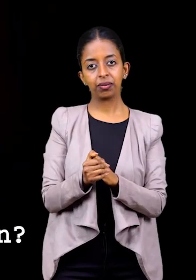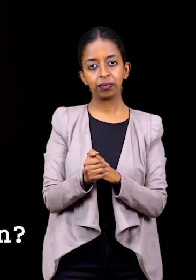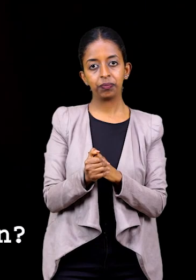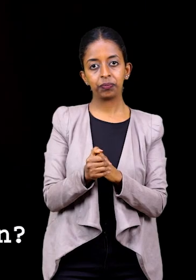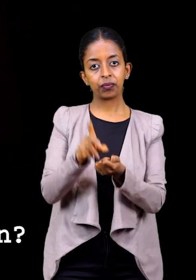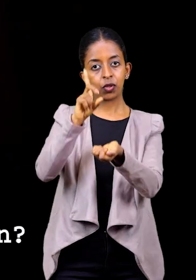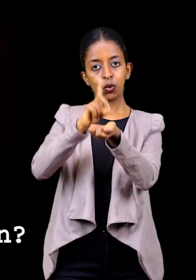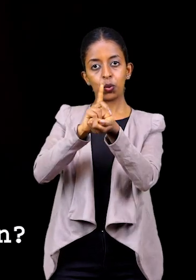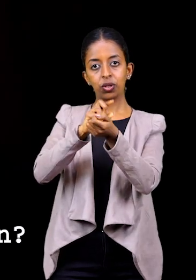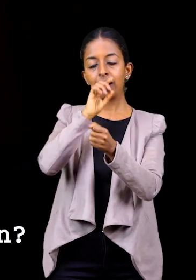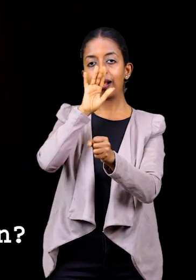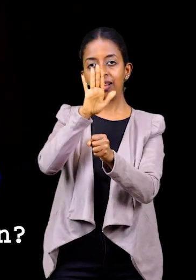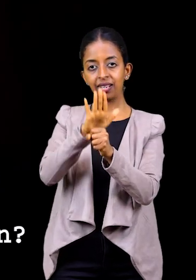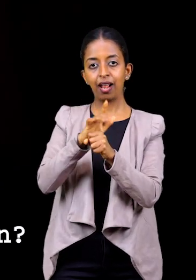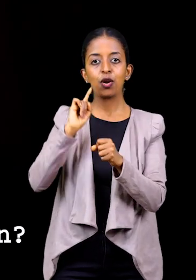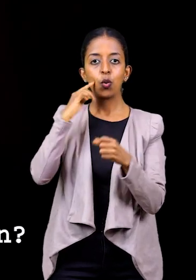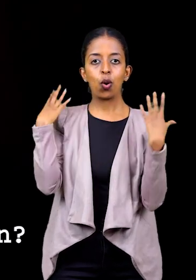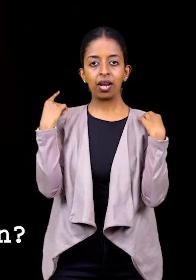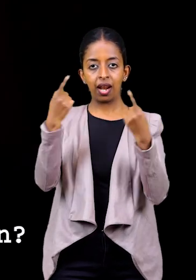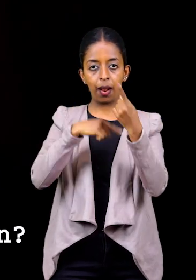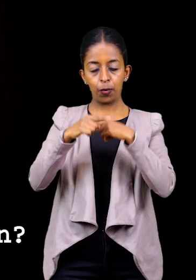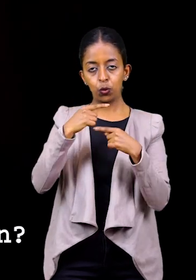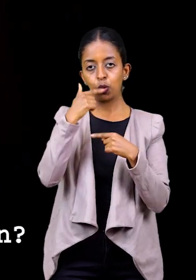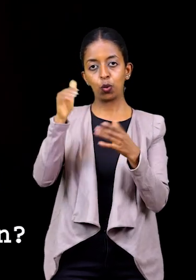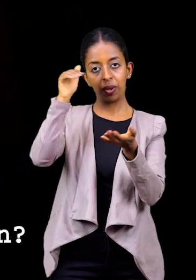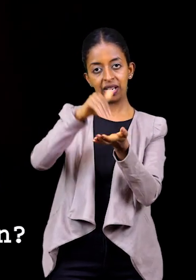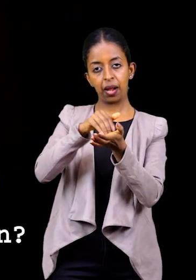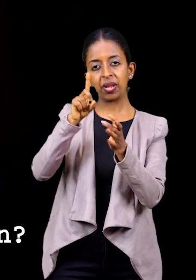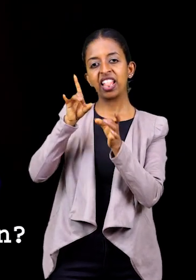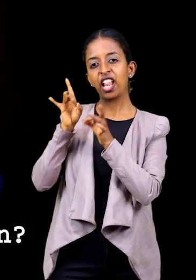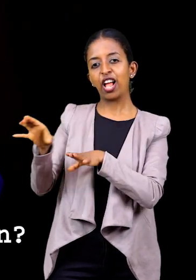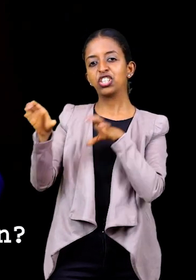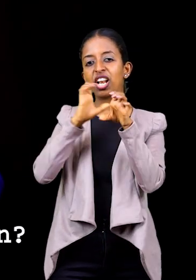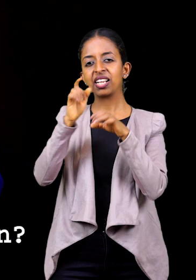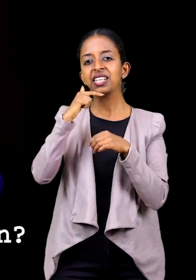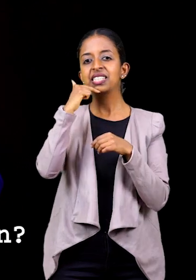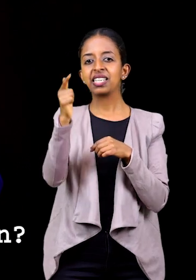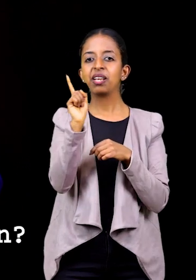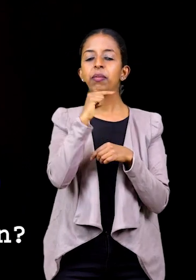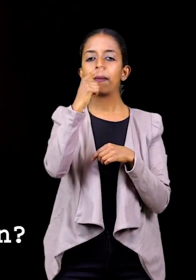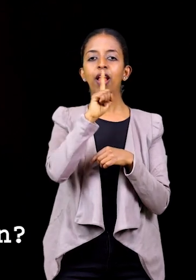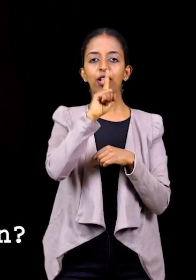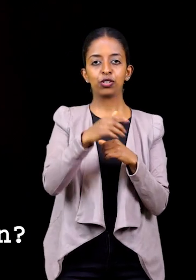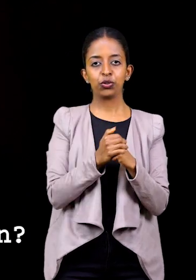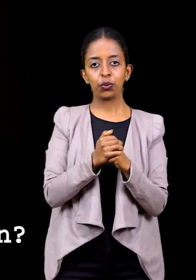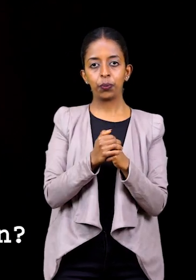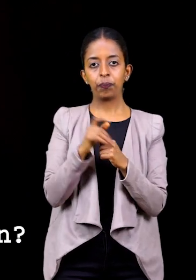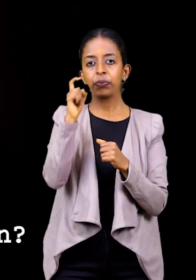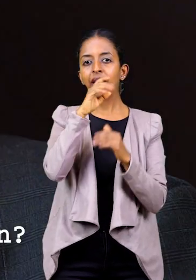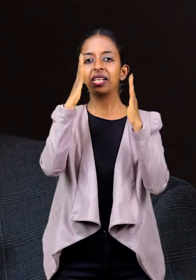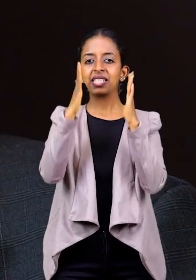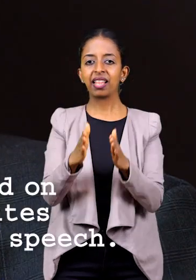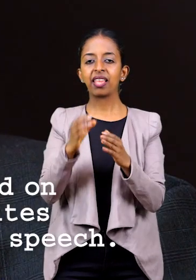Dr. Qaalkidaan irra deebinee baga nagaan dhuftan jechaa dubbii jibbiinsaa yoo jennu maal jechuu keenya? Ragaa sobaa jechuunoo